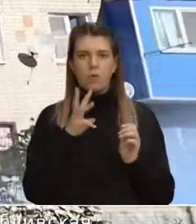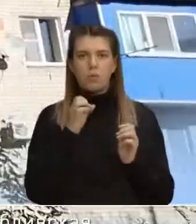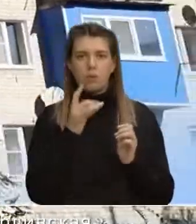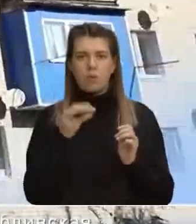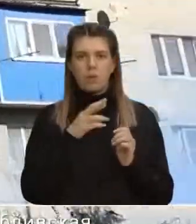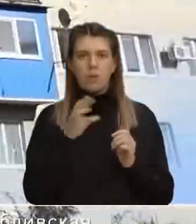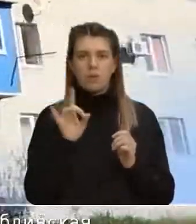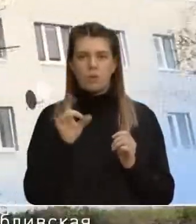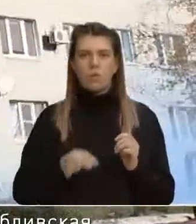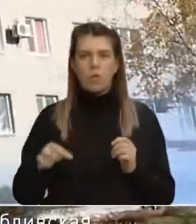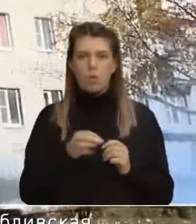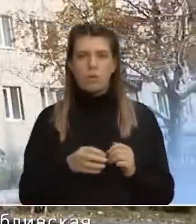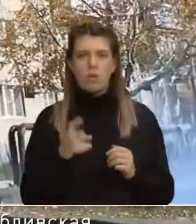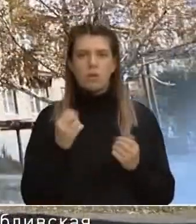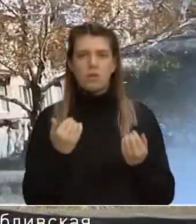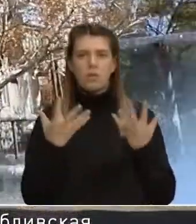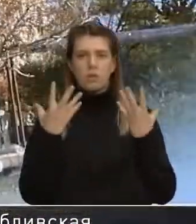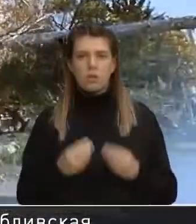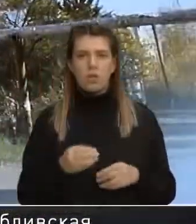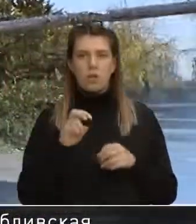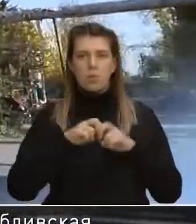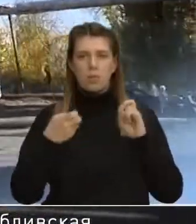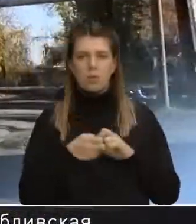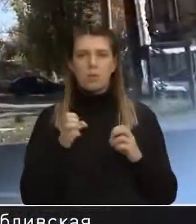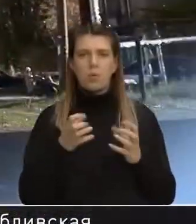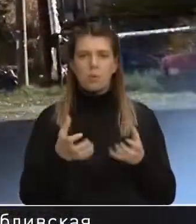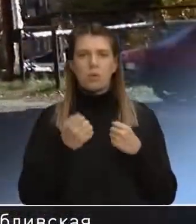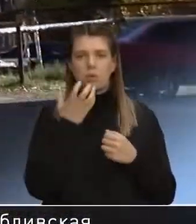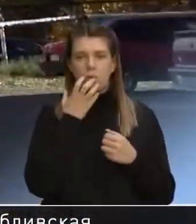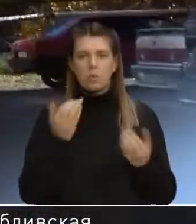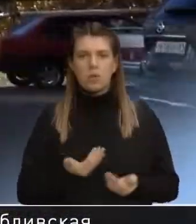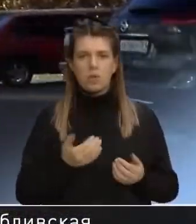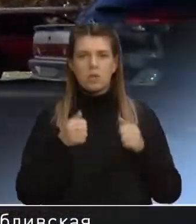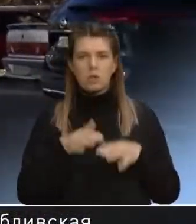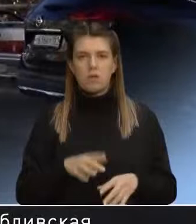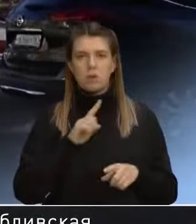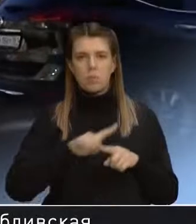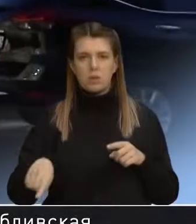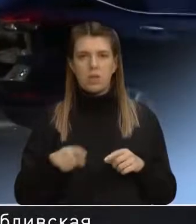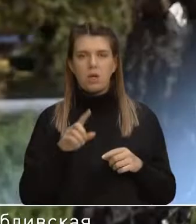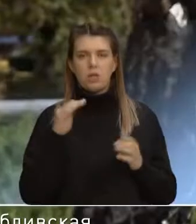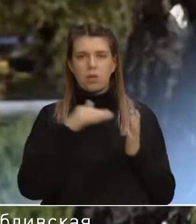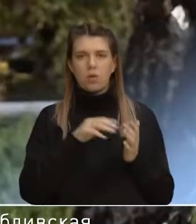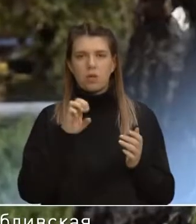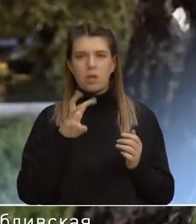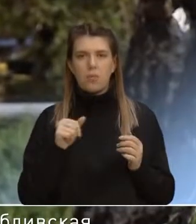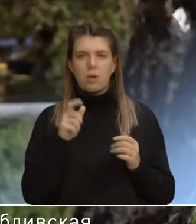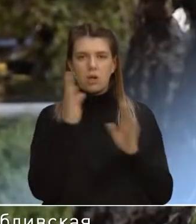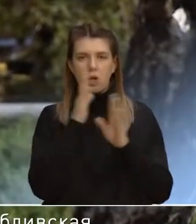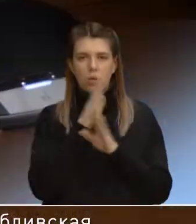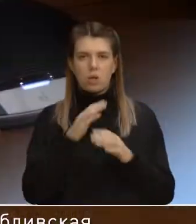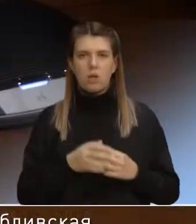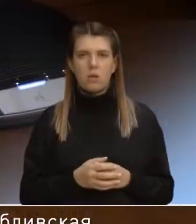муниципальных образованиях Ростовской области. На сегодняшний день проблемы с получением тепла у жителей решаются оперативно. Затронули и тему